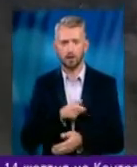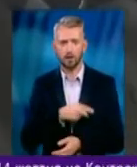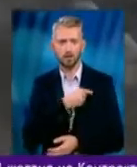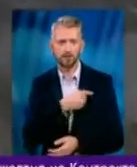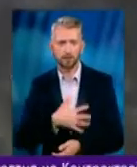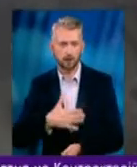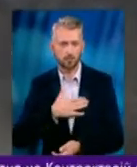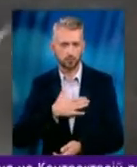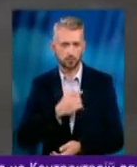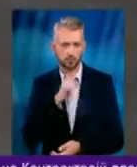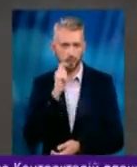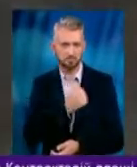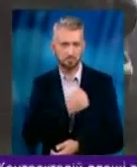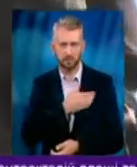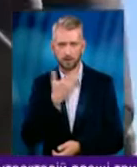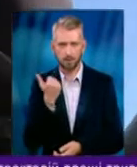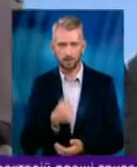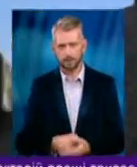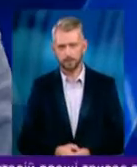втрат серед українських бійців немає.